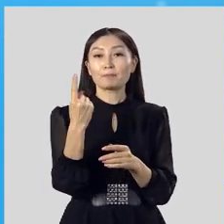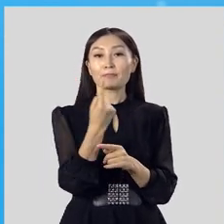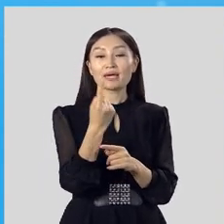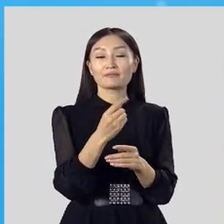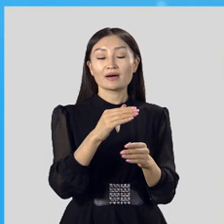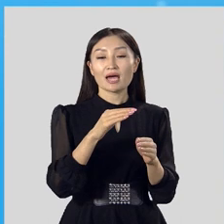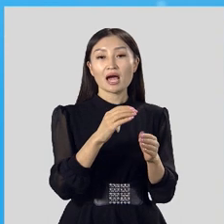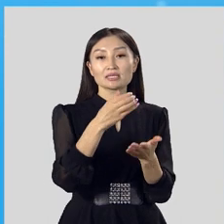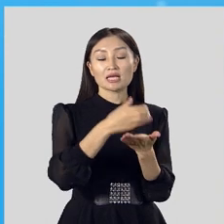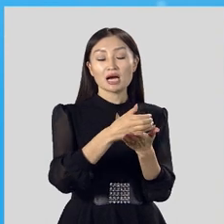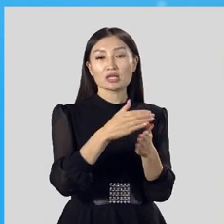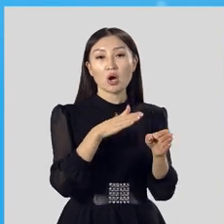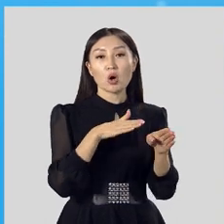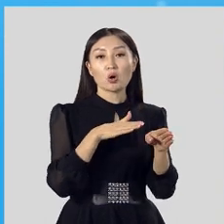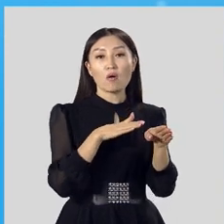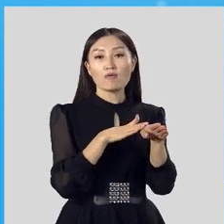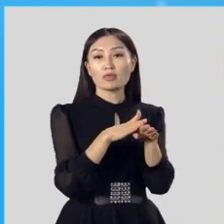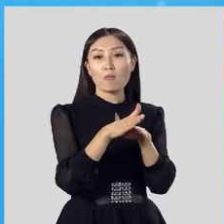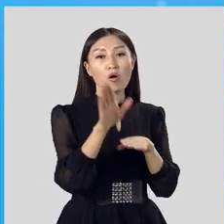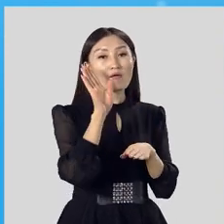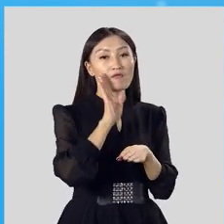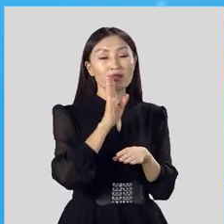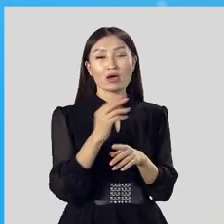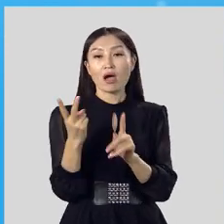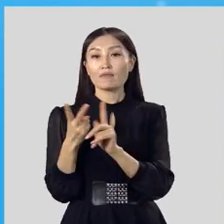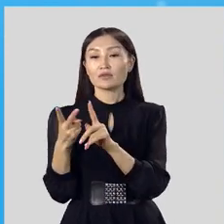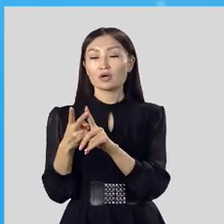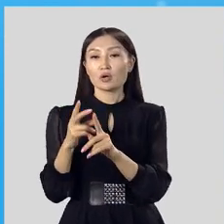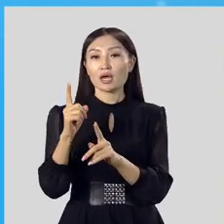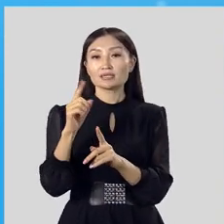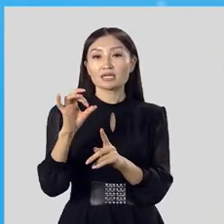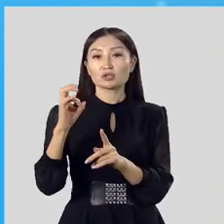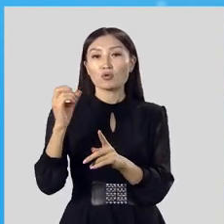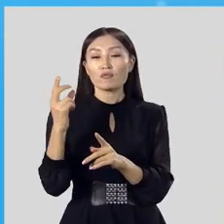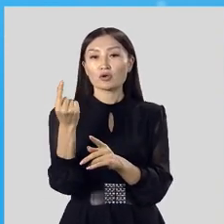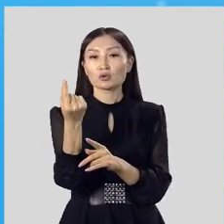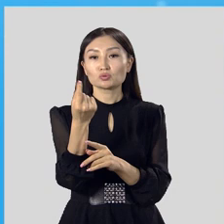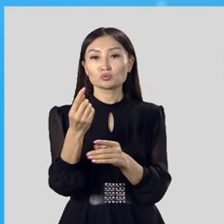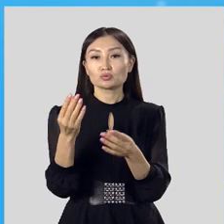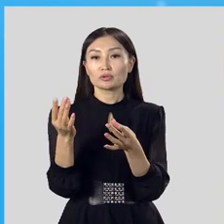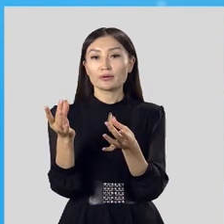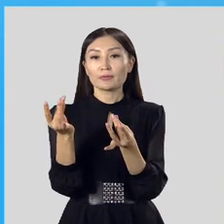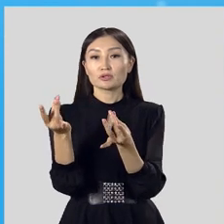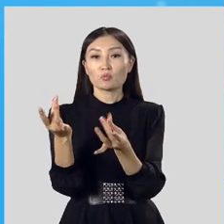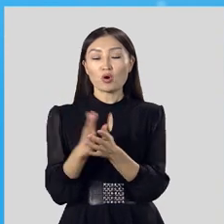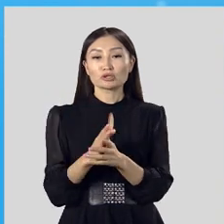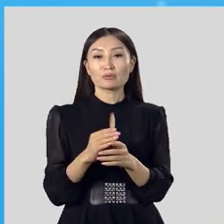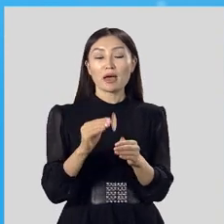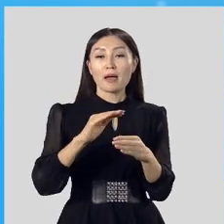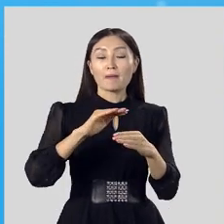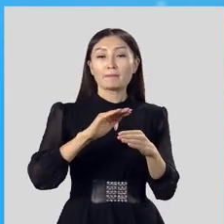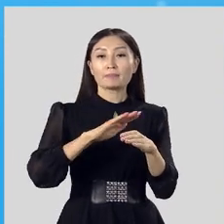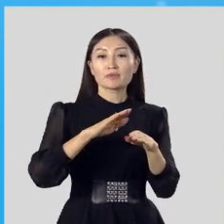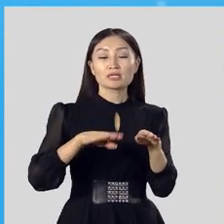до краев наполним водой. Во 2-м стакане зерновки лишь смочим. Стаканы